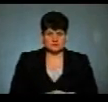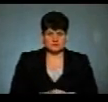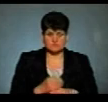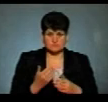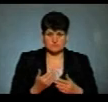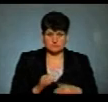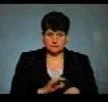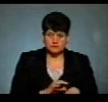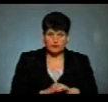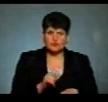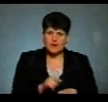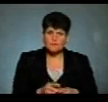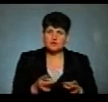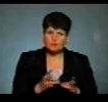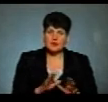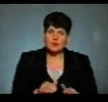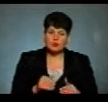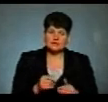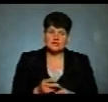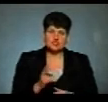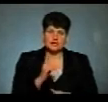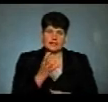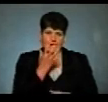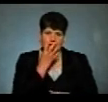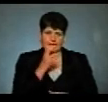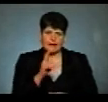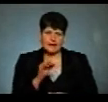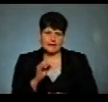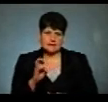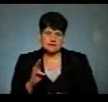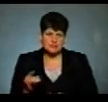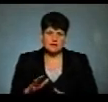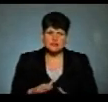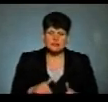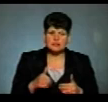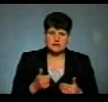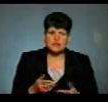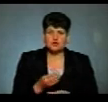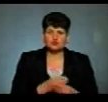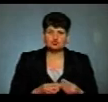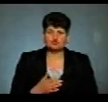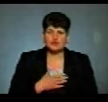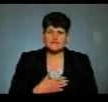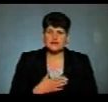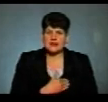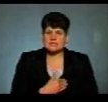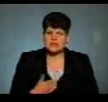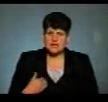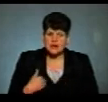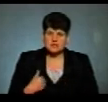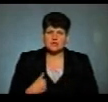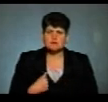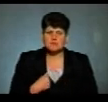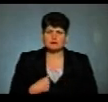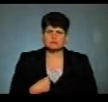вона потребувала подачі кисню і забезпечення таких пацієнтів штучною вентиляцією легень. І ми